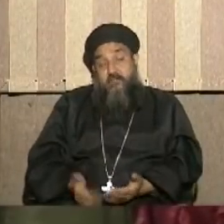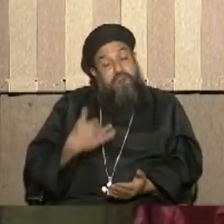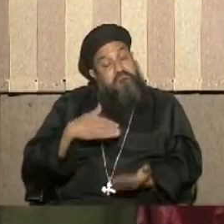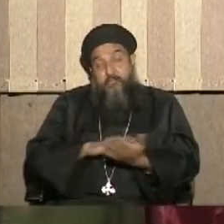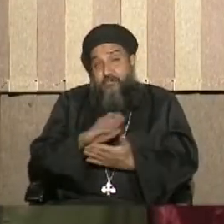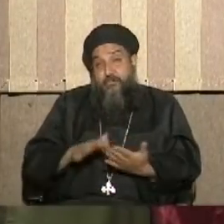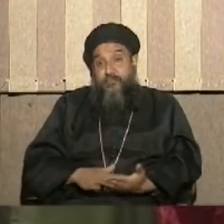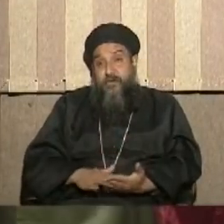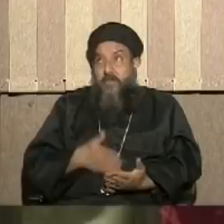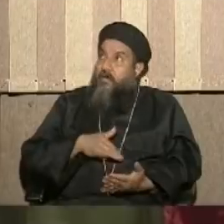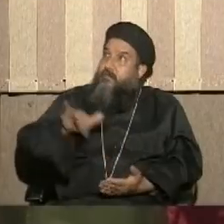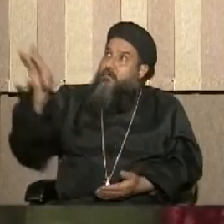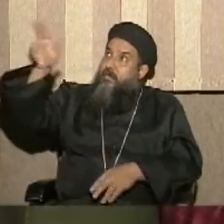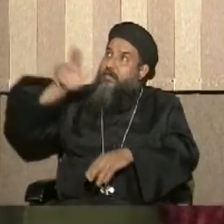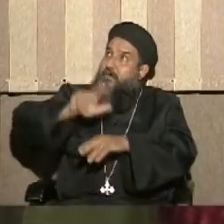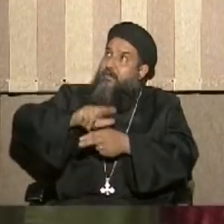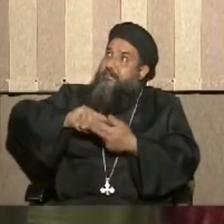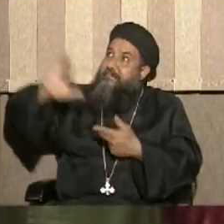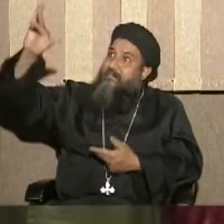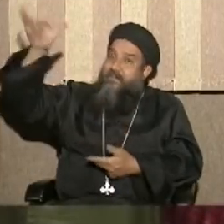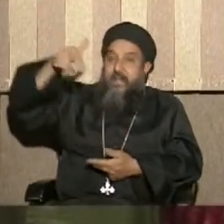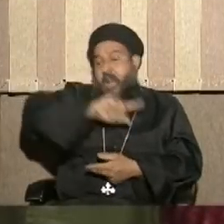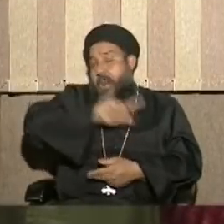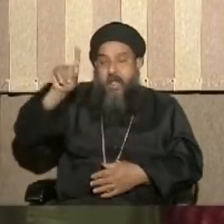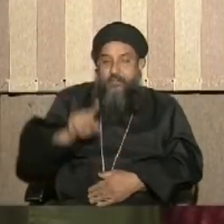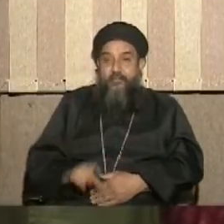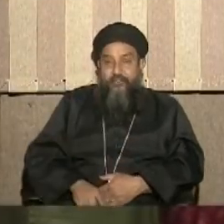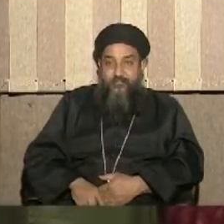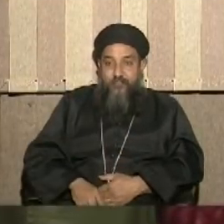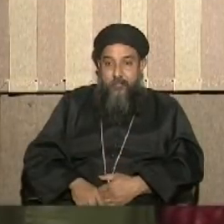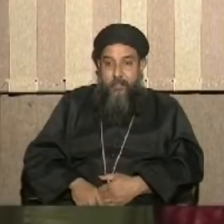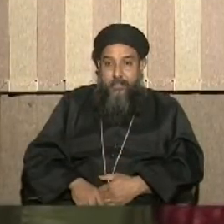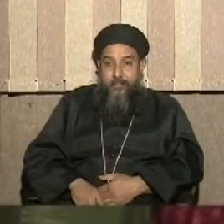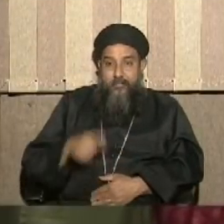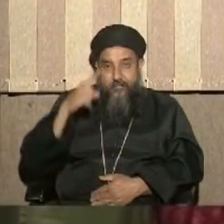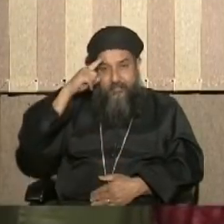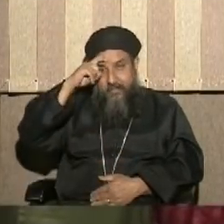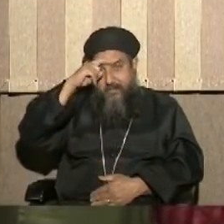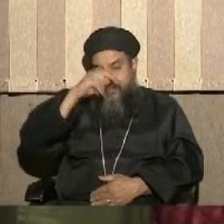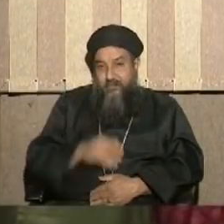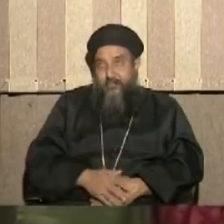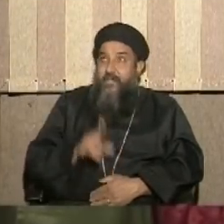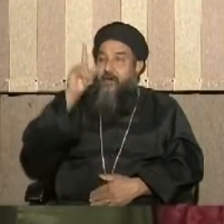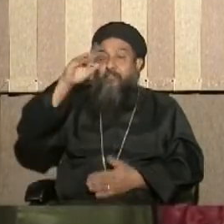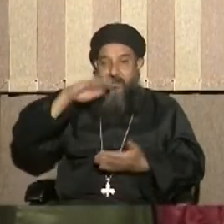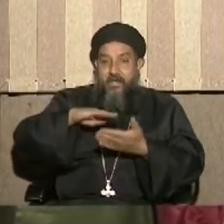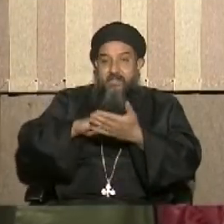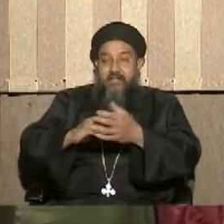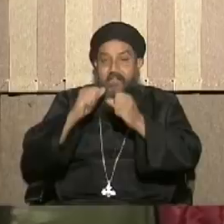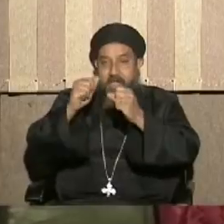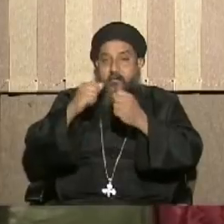مشكله، لكن نروح هناك لا، ده صعب. ربنا